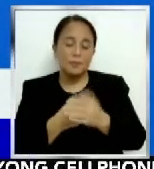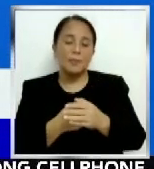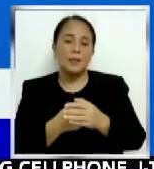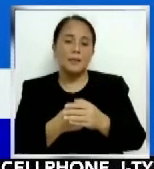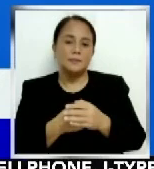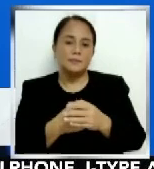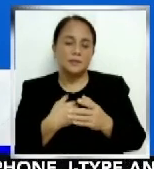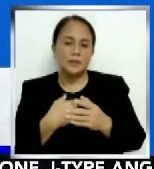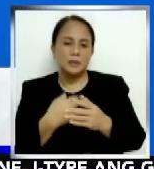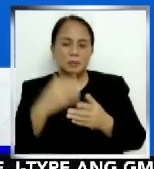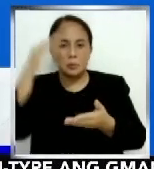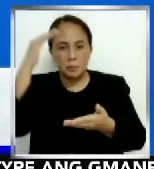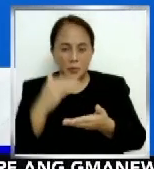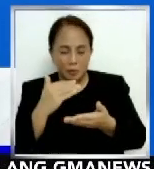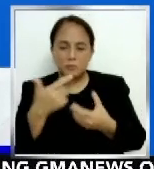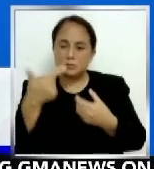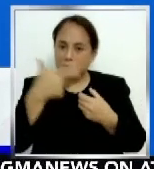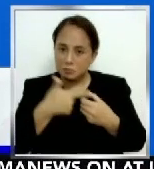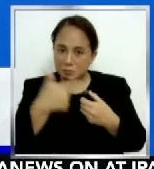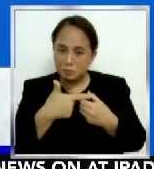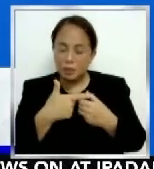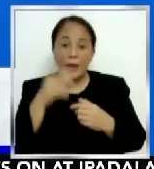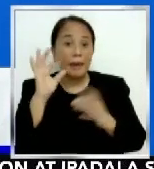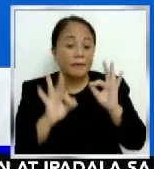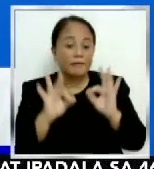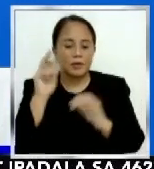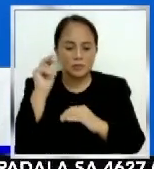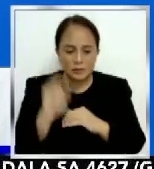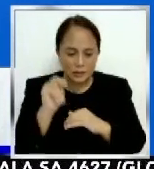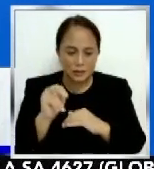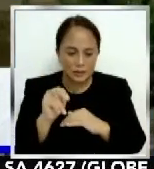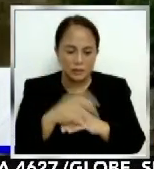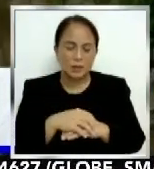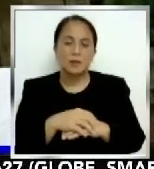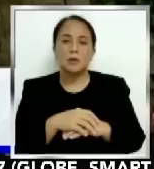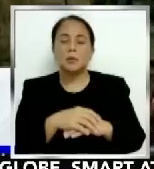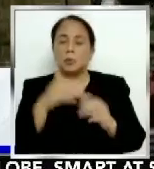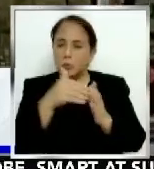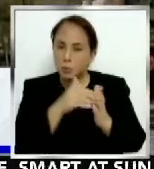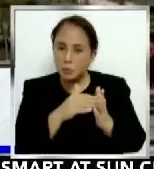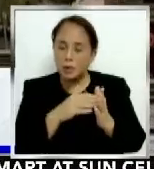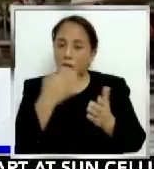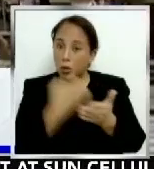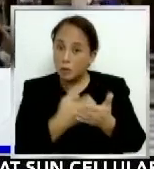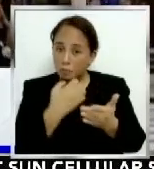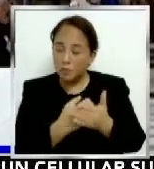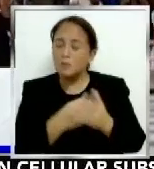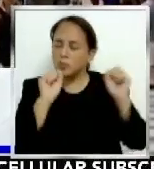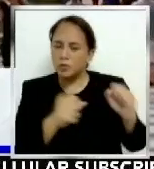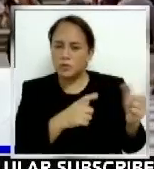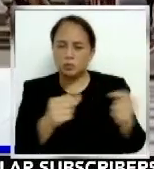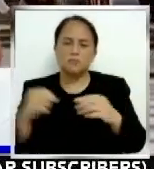presyo ng langis, kung kinakailangan na humina ang ekonomiya, gagawin nila yun. Naapektuhan ng hakbang